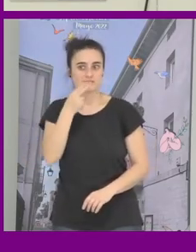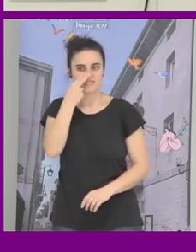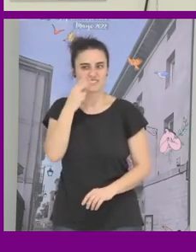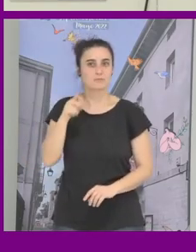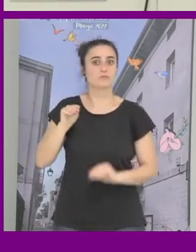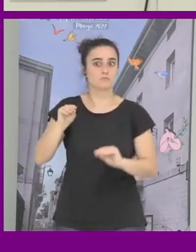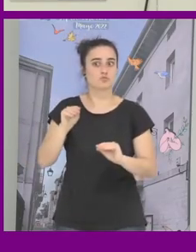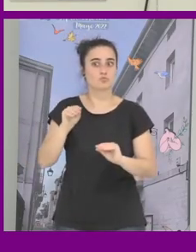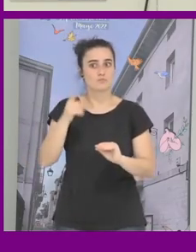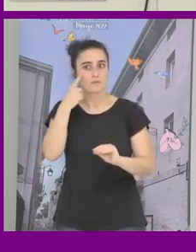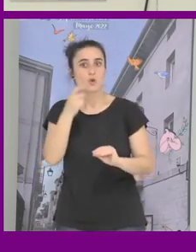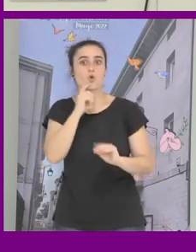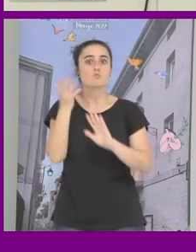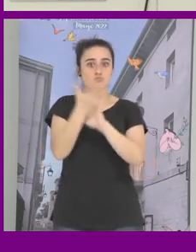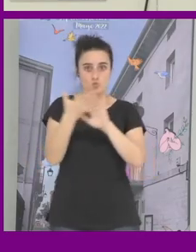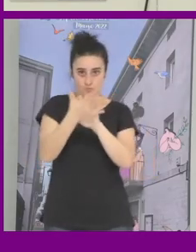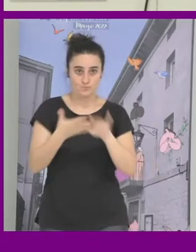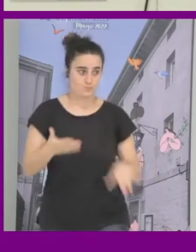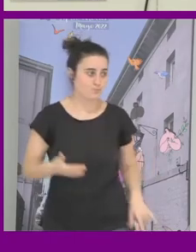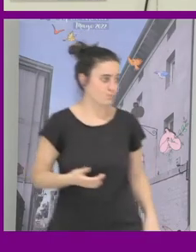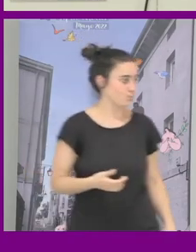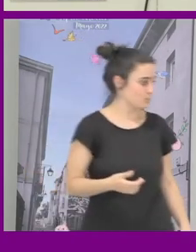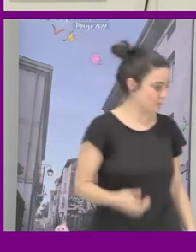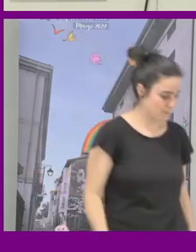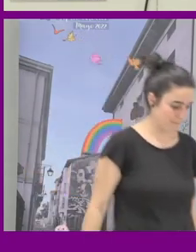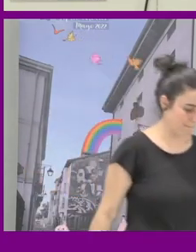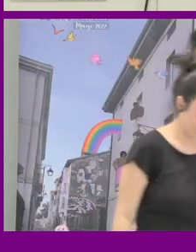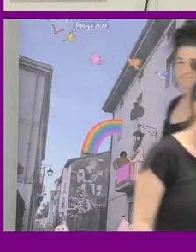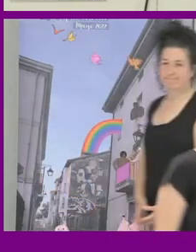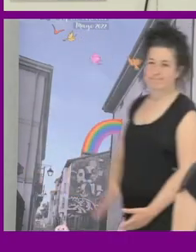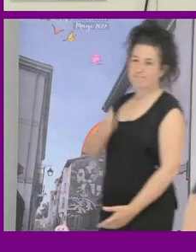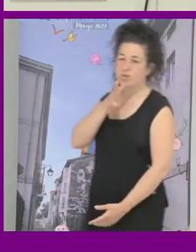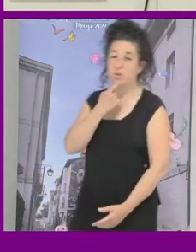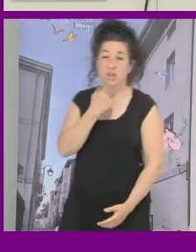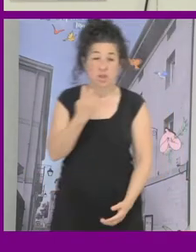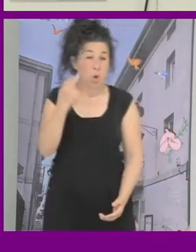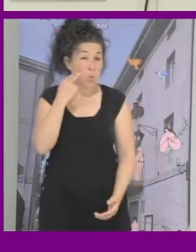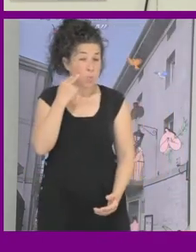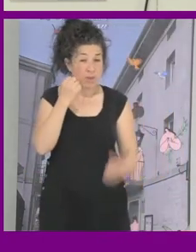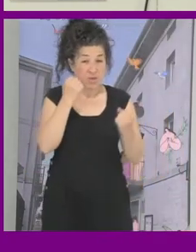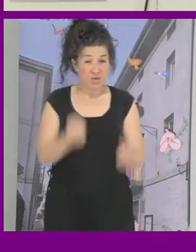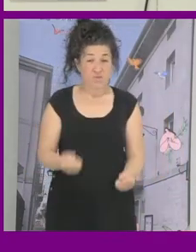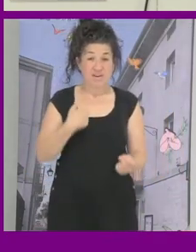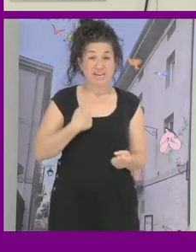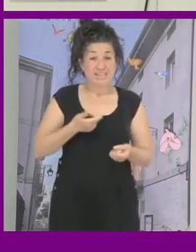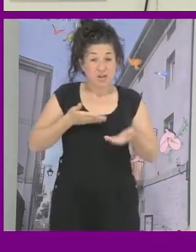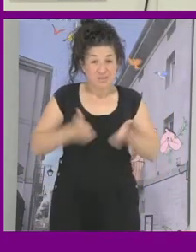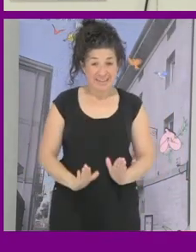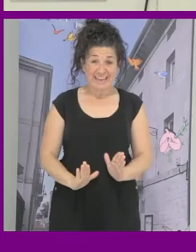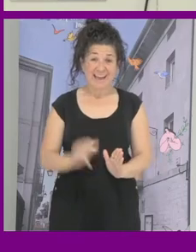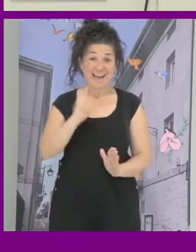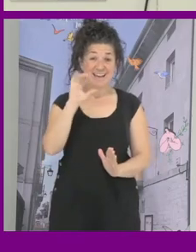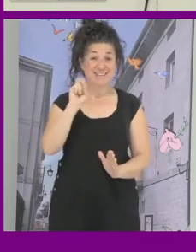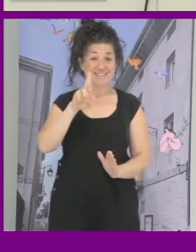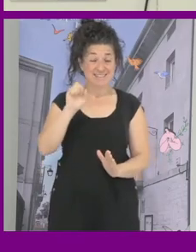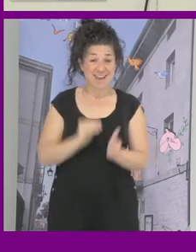nola ekartzen duen kontu hau, eta esaten du. Ni oso beldurtia naiz. Jare jaio aurretik, Bilabonan bizi ginenean,